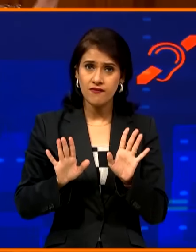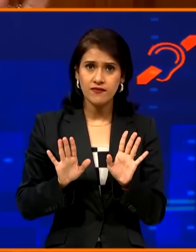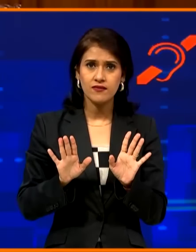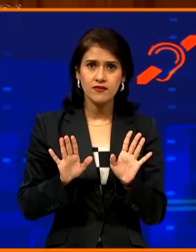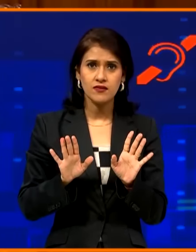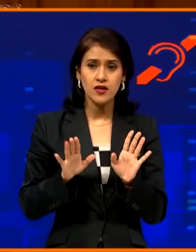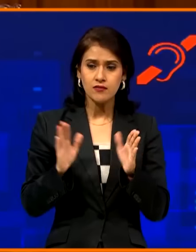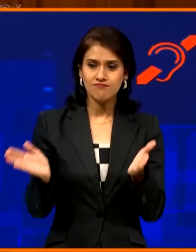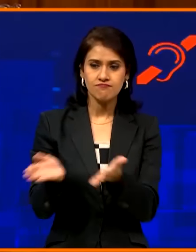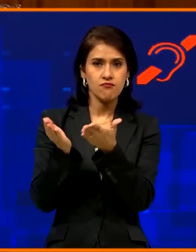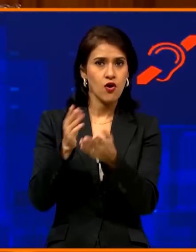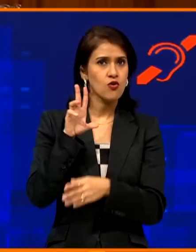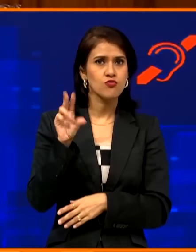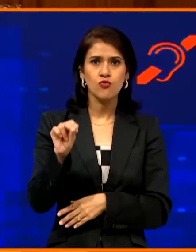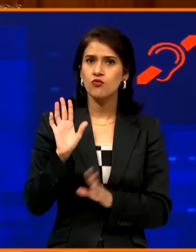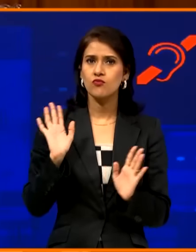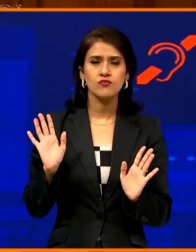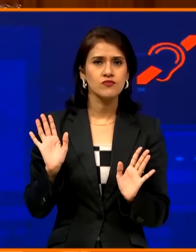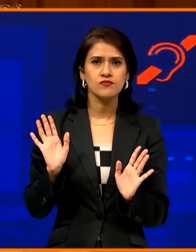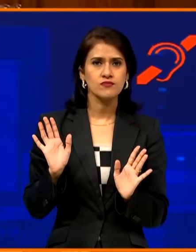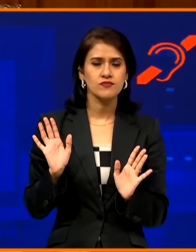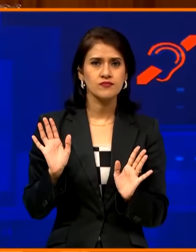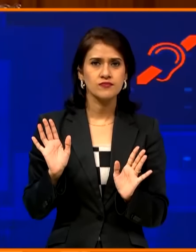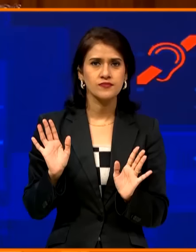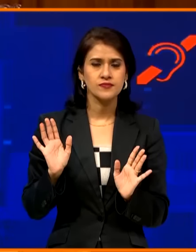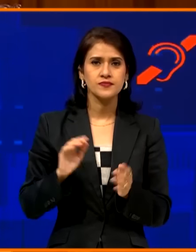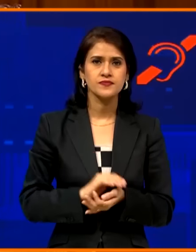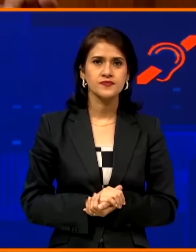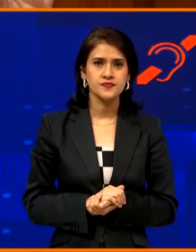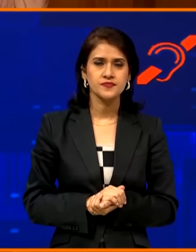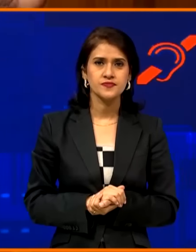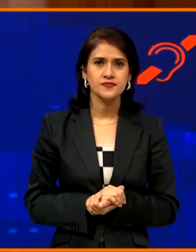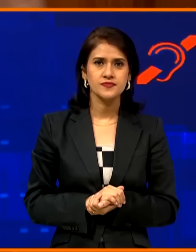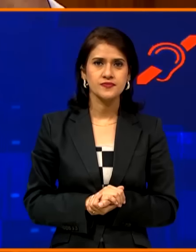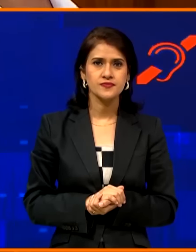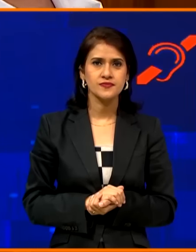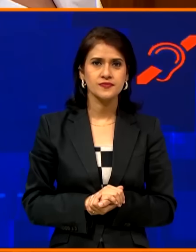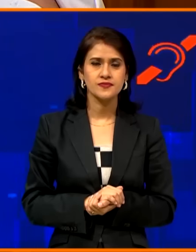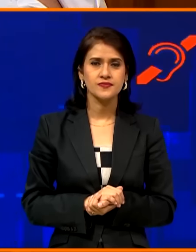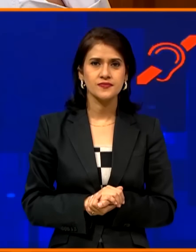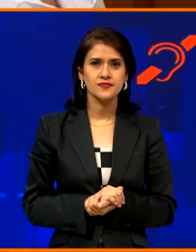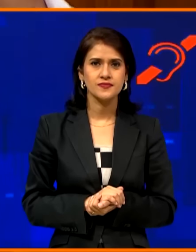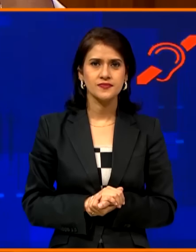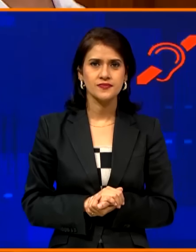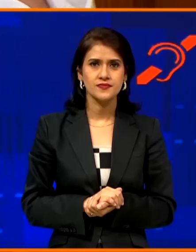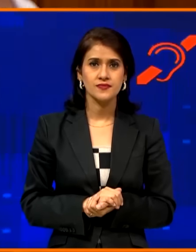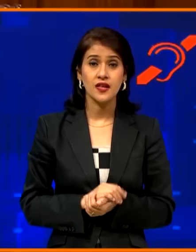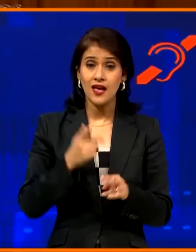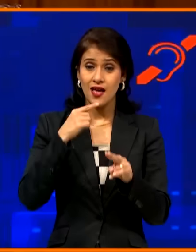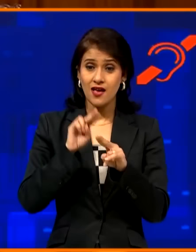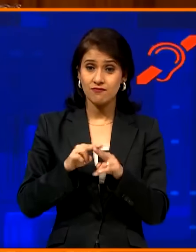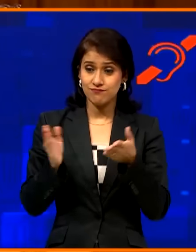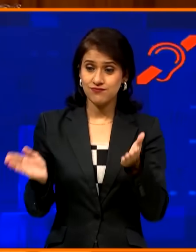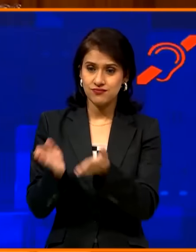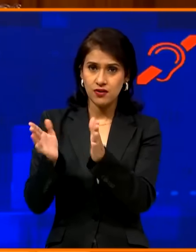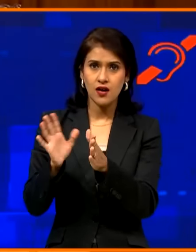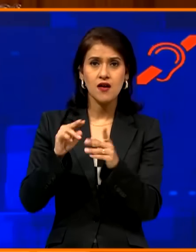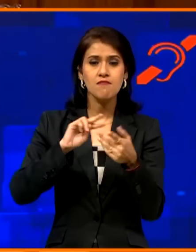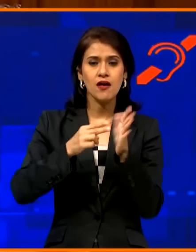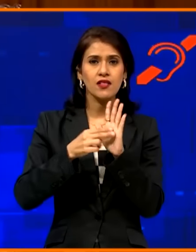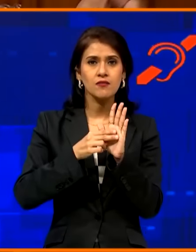इसको पनपने की जगह दी जाएगी तो यह मुल्क के साथ दुश्मनी